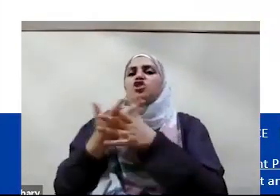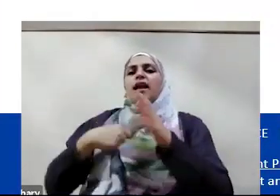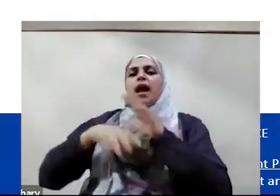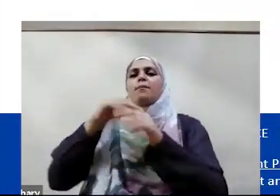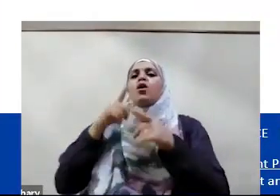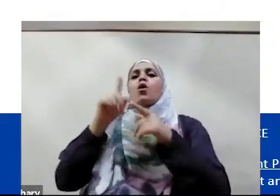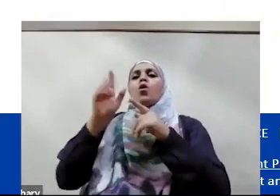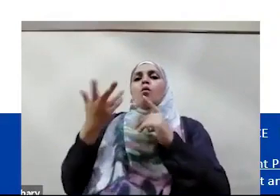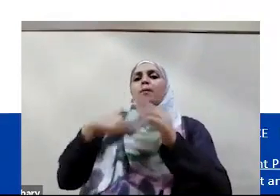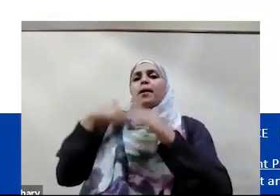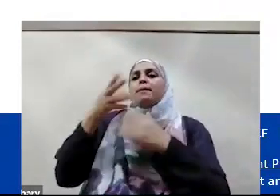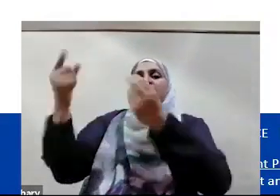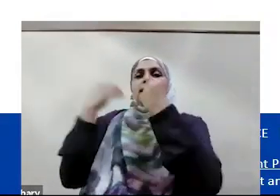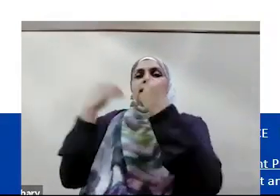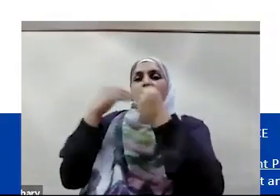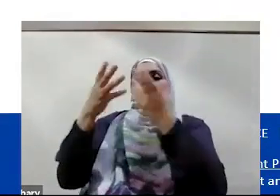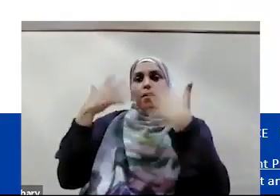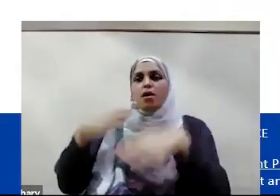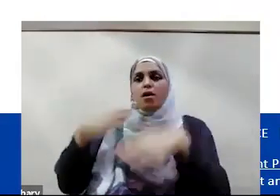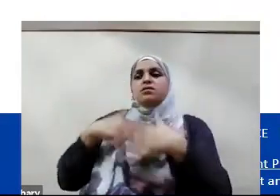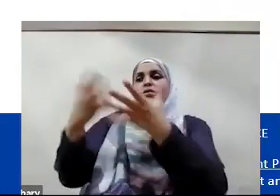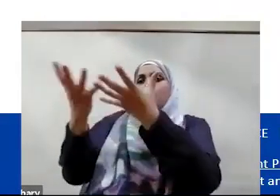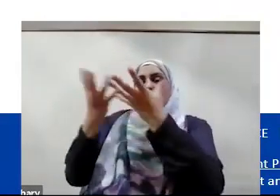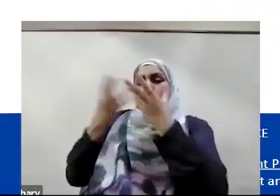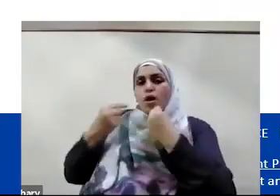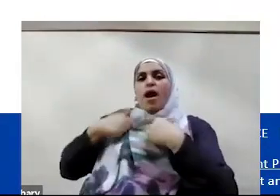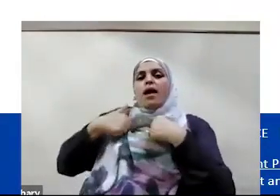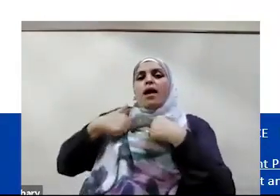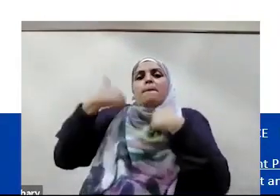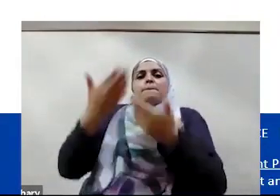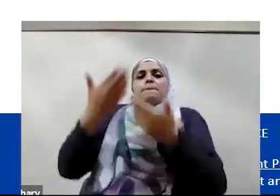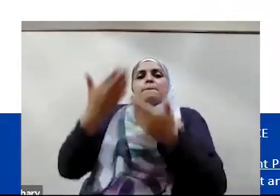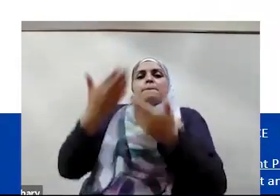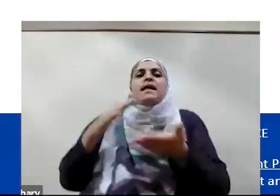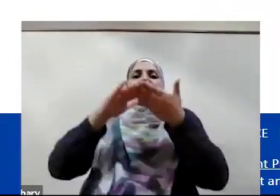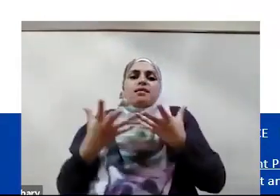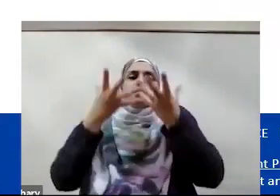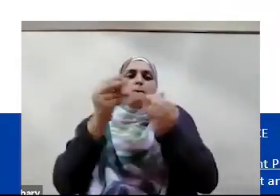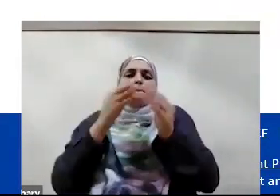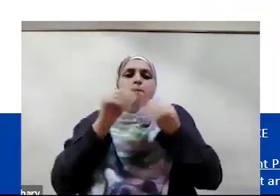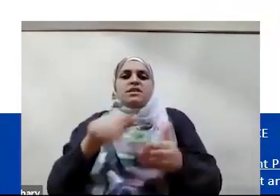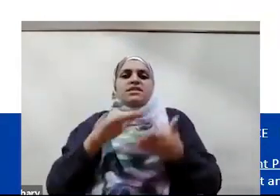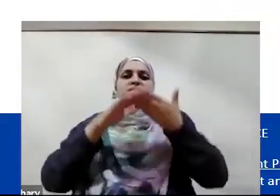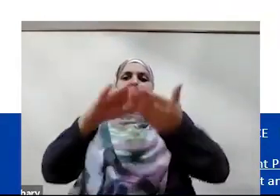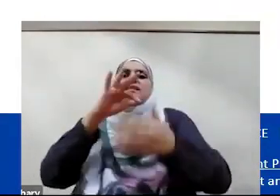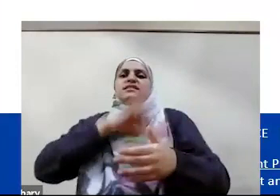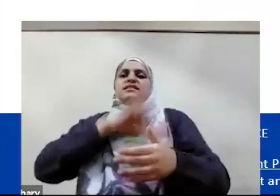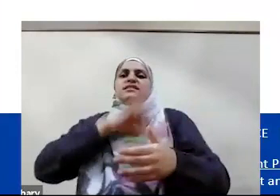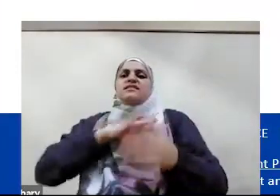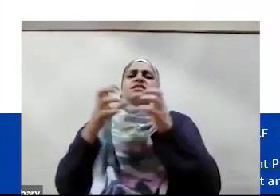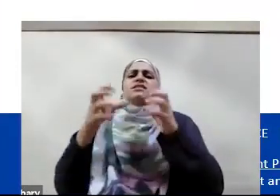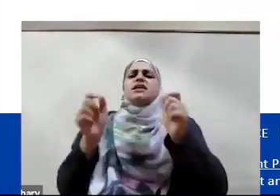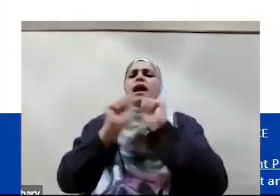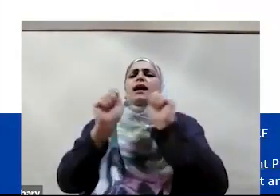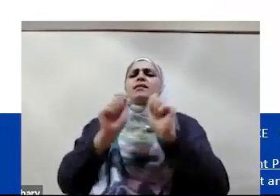ده، وإزاي أنا هستفيد وهبني عليها بعد كده أما أرجع مصر إن شاء الله.